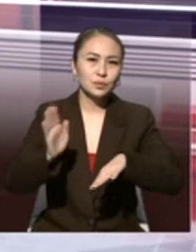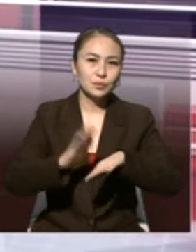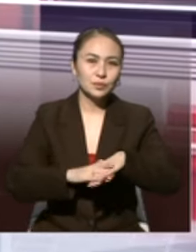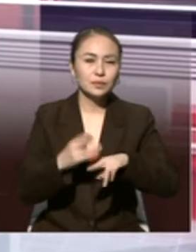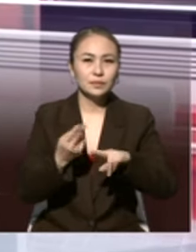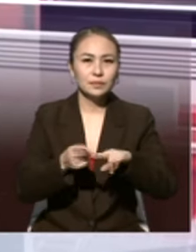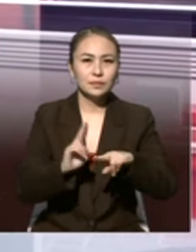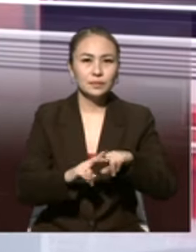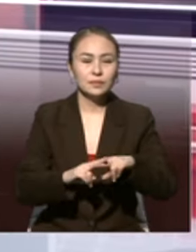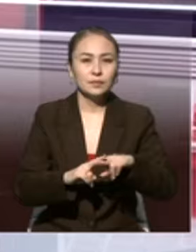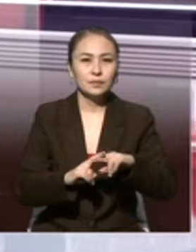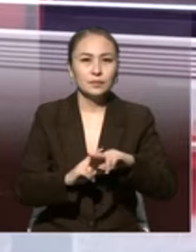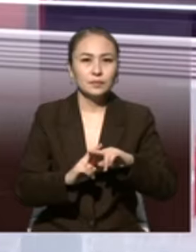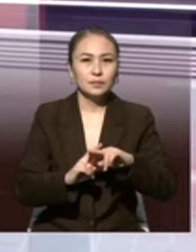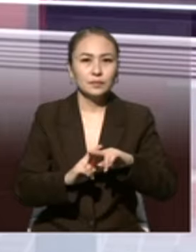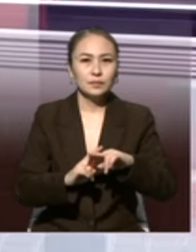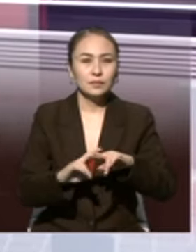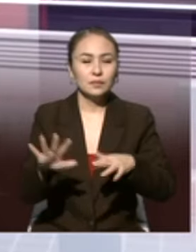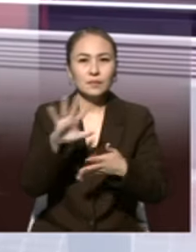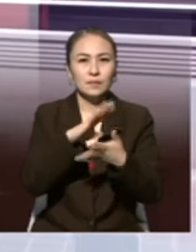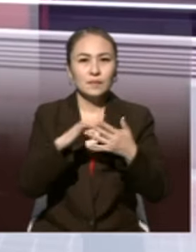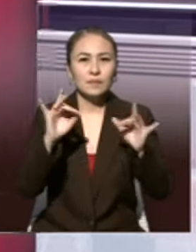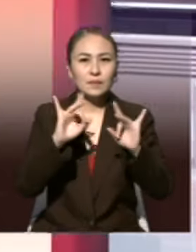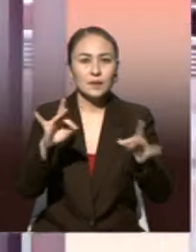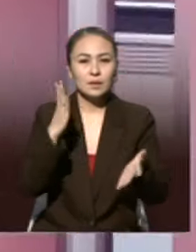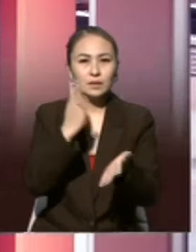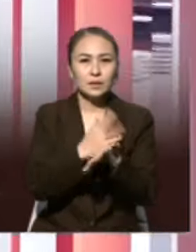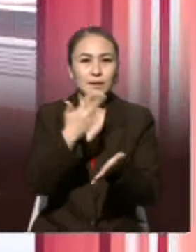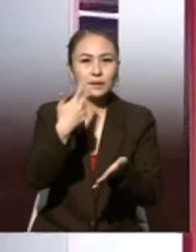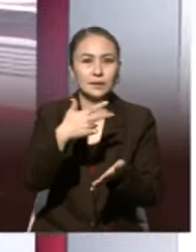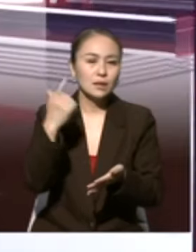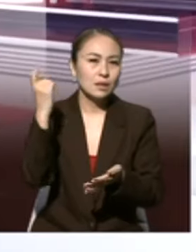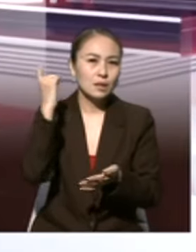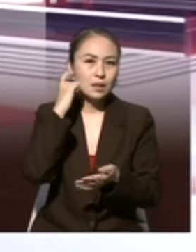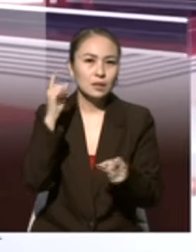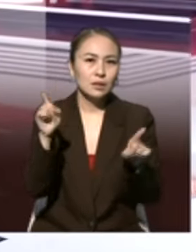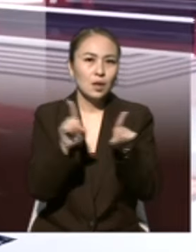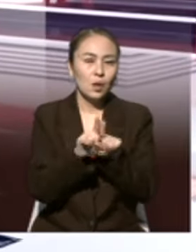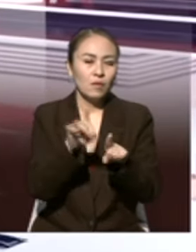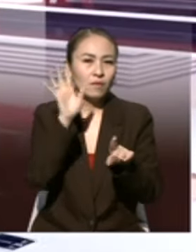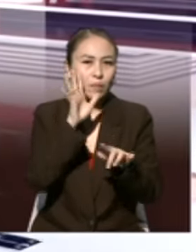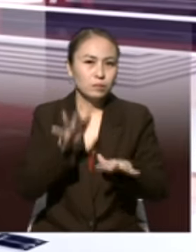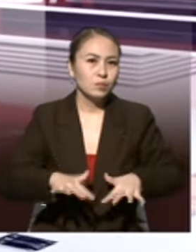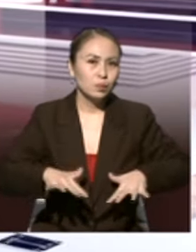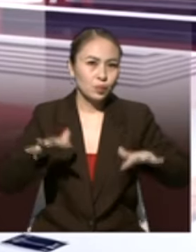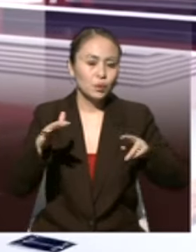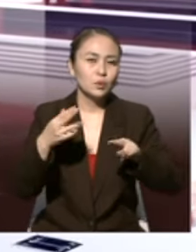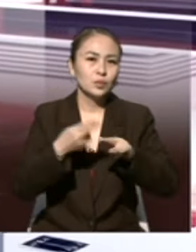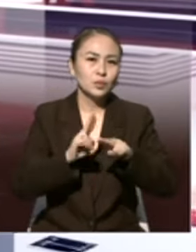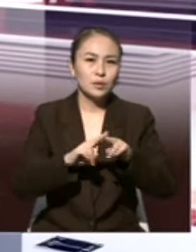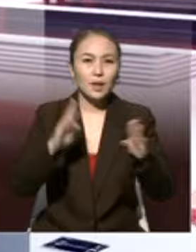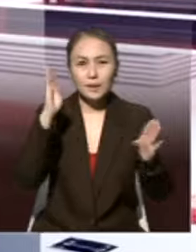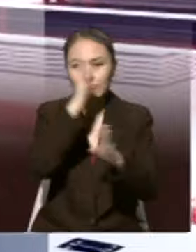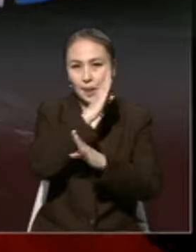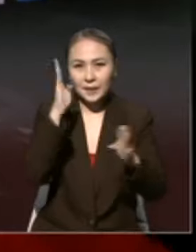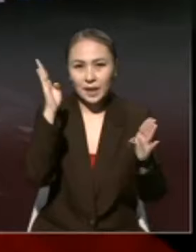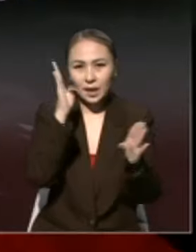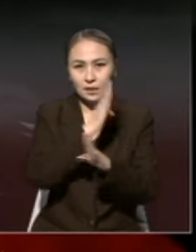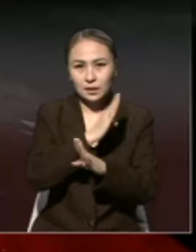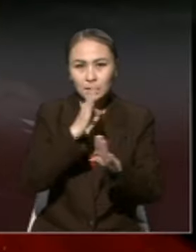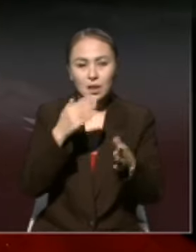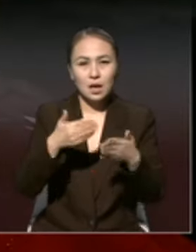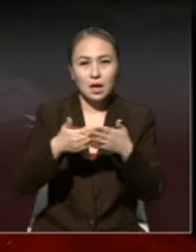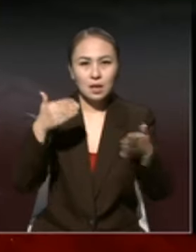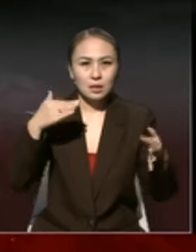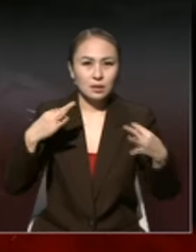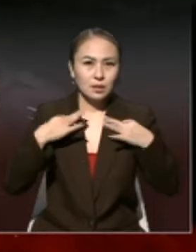болғаны, біздің енді барлық сарапшылар айтып жатыр, 30 жылда болған осындай үлкен су. Сол себептен бұл табиғатқа алдын